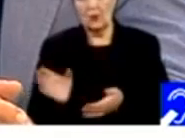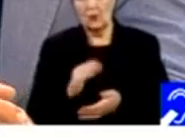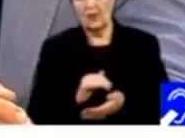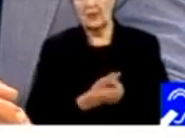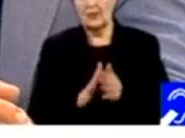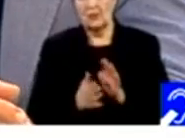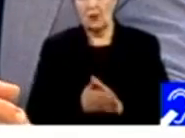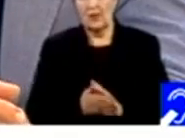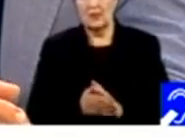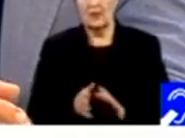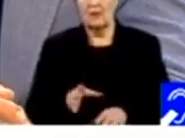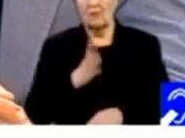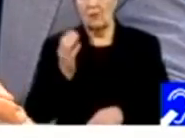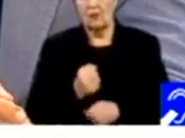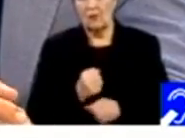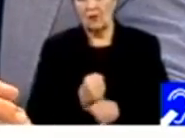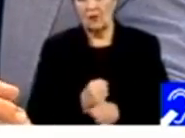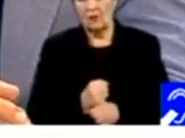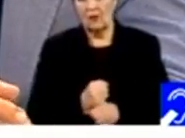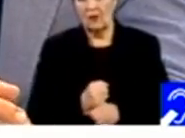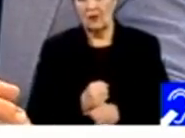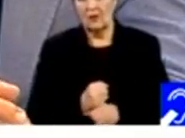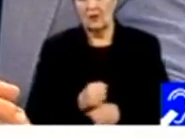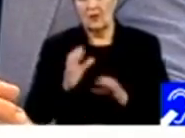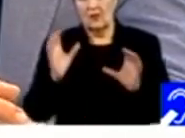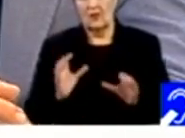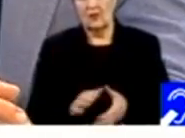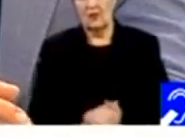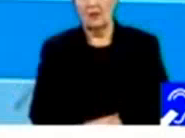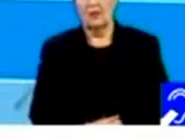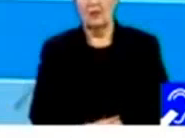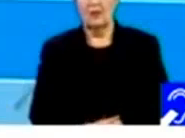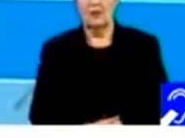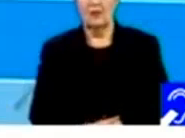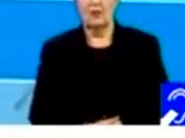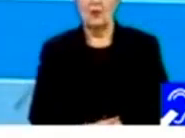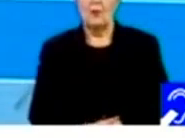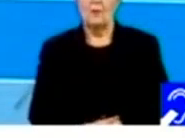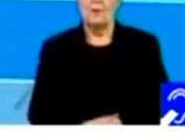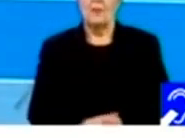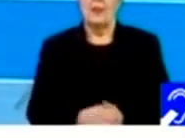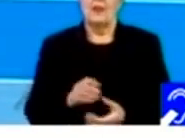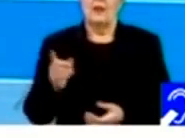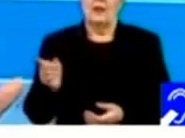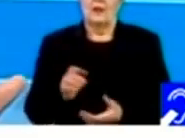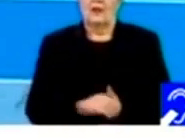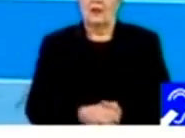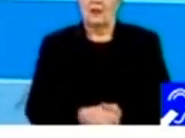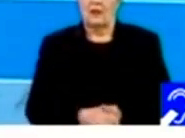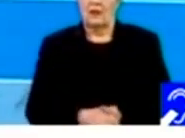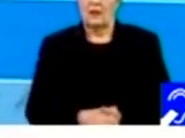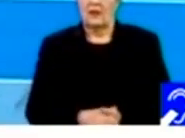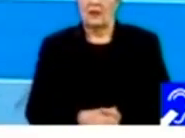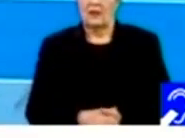Situațiile în conformitate cu prevederile legale. Am înțeles. Domnule Năstase, o întrebare și pentru dumneavoastră. Este